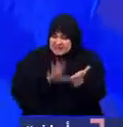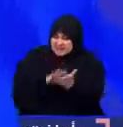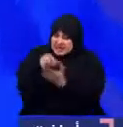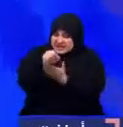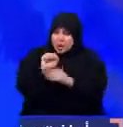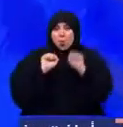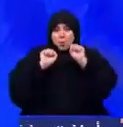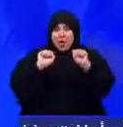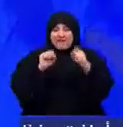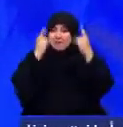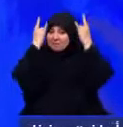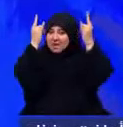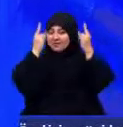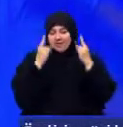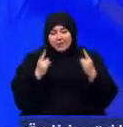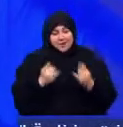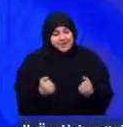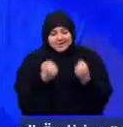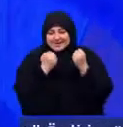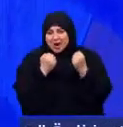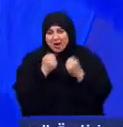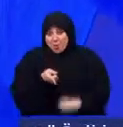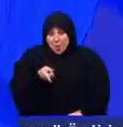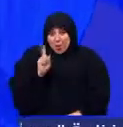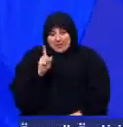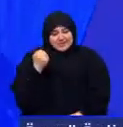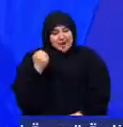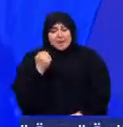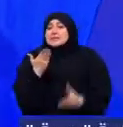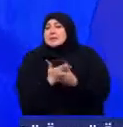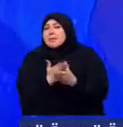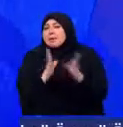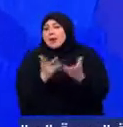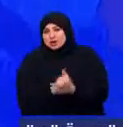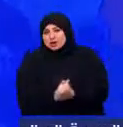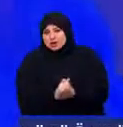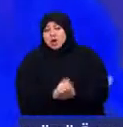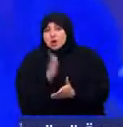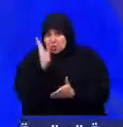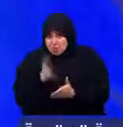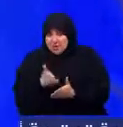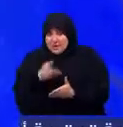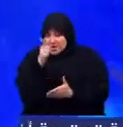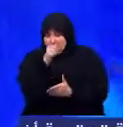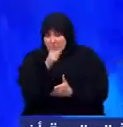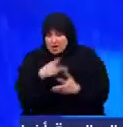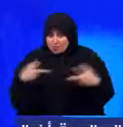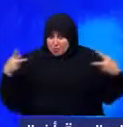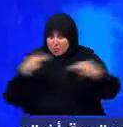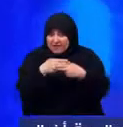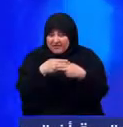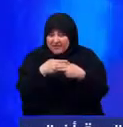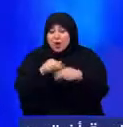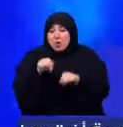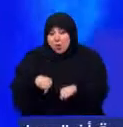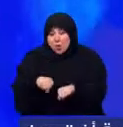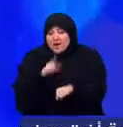بشكل نهائي بشكل انفرادي. لماذا؟ لأن يمكن القضاء عليها محليا،